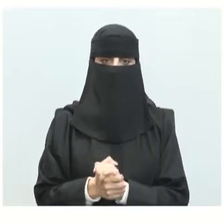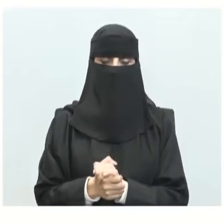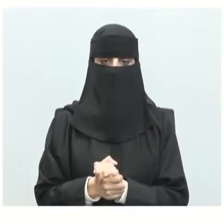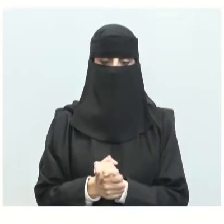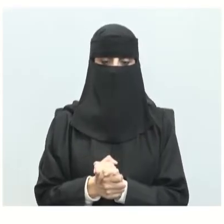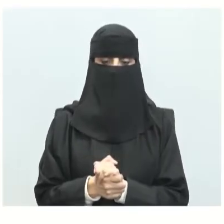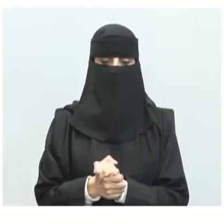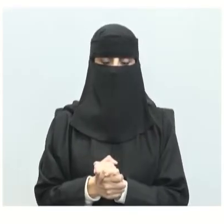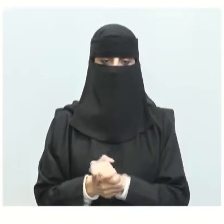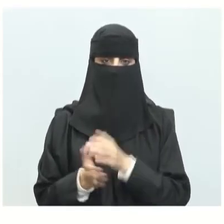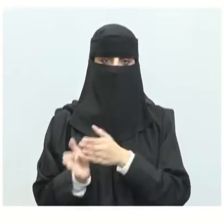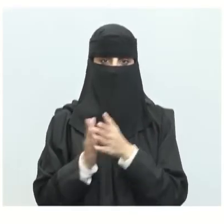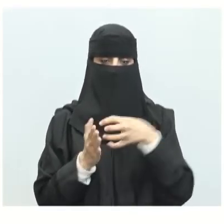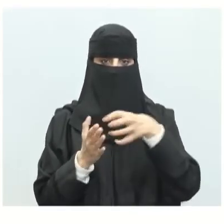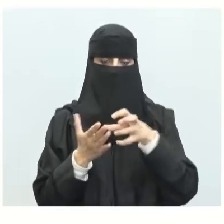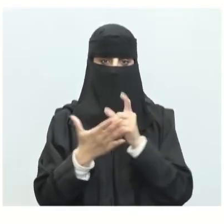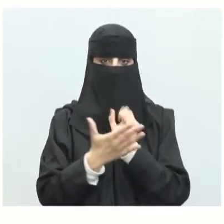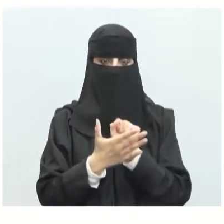الفكره الخامسه